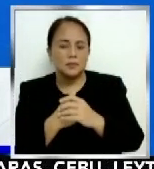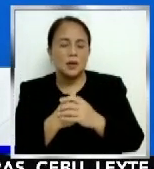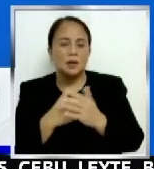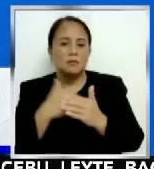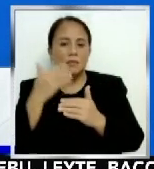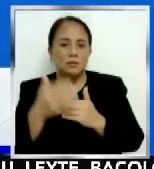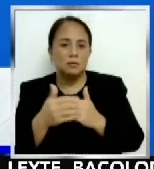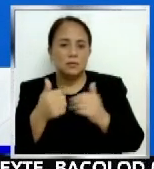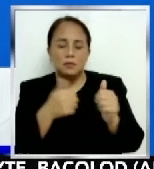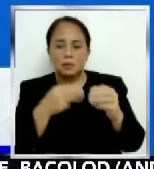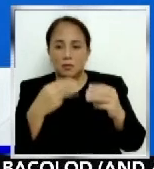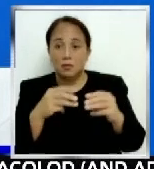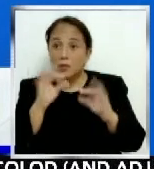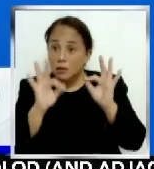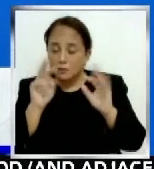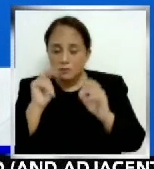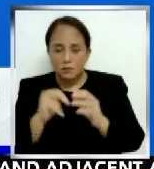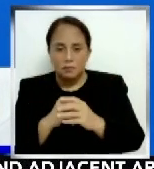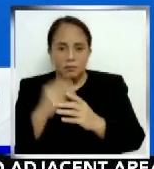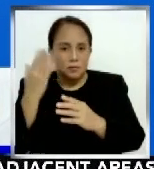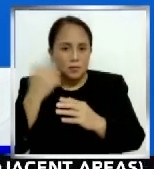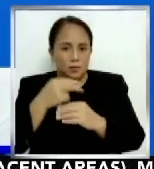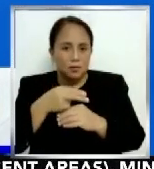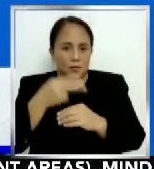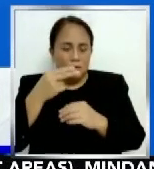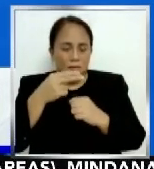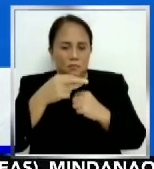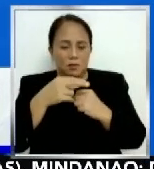market kung kinakailangan. Kasi malaki naman yung reserves sila sa ngayon. It's